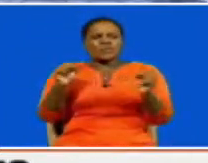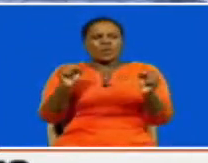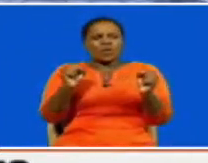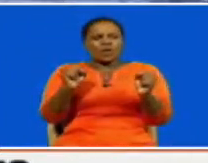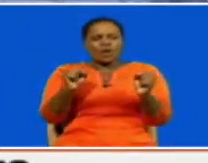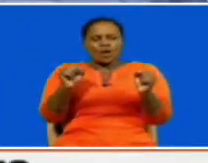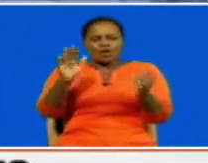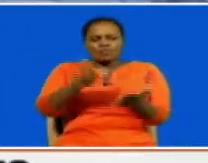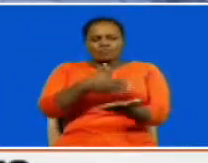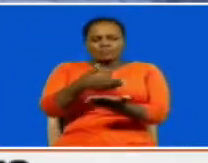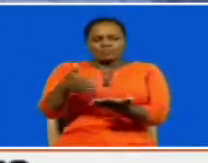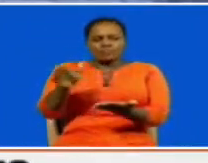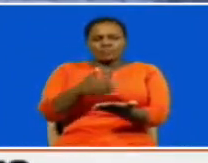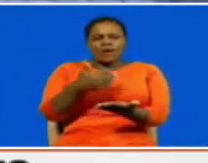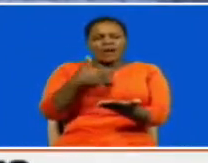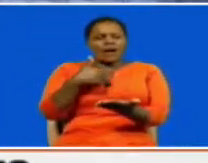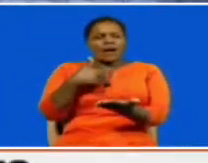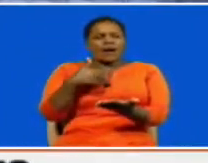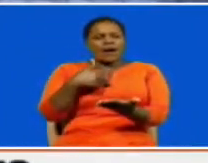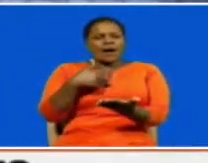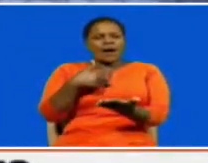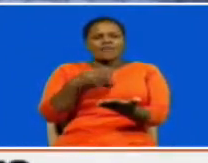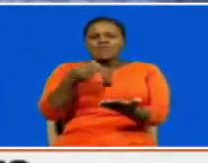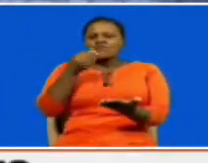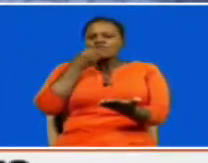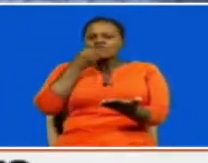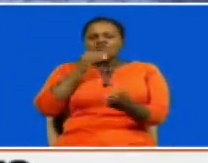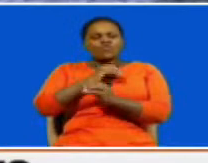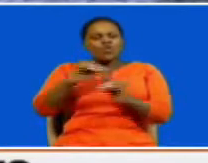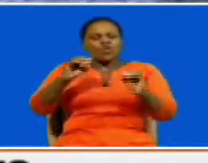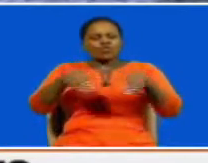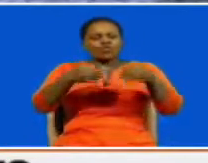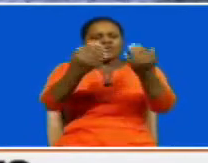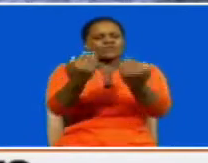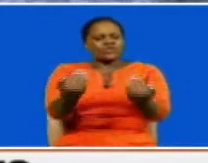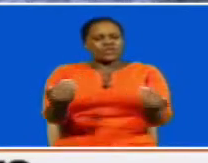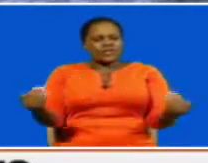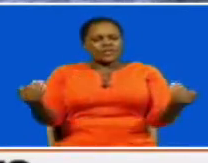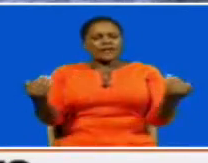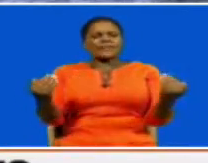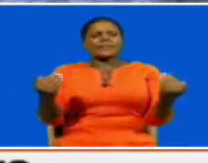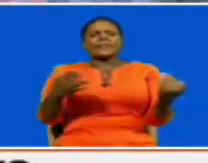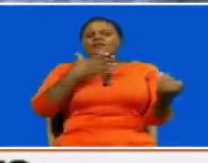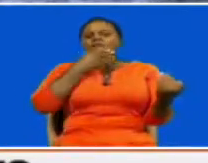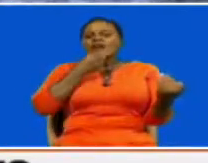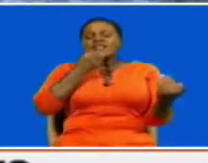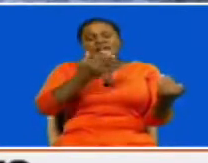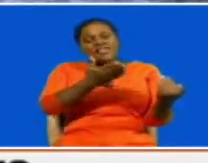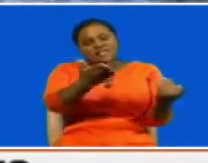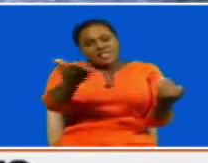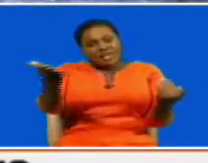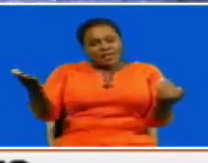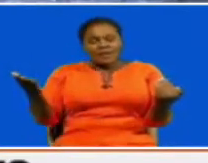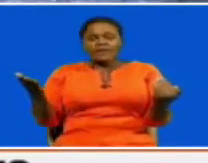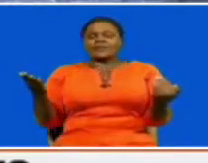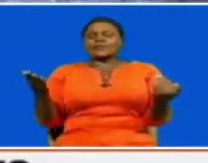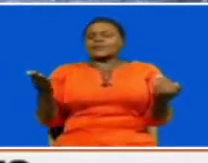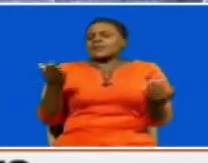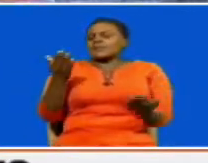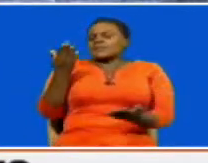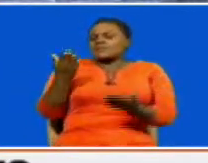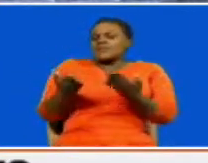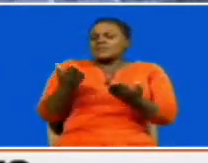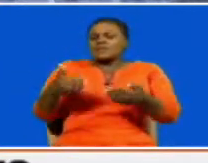karanga. Unajua hawana ile wanaweza patia watoto wao. Wababa tunawaona.